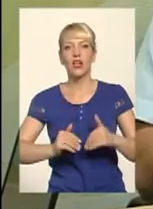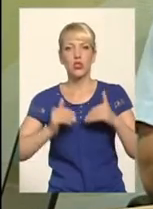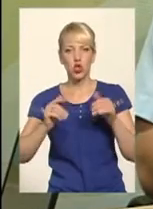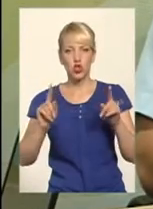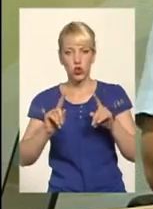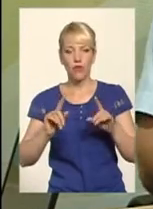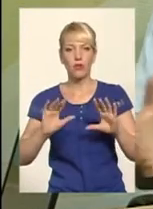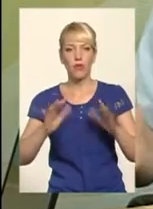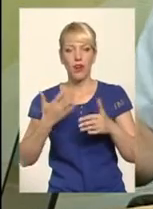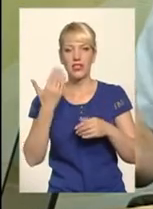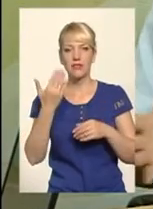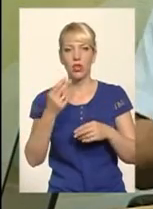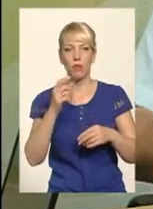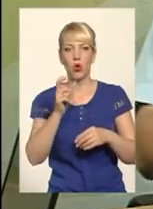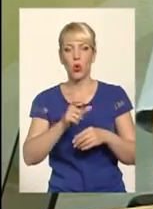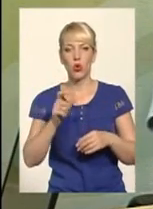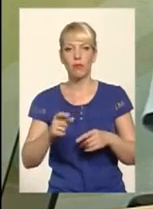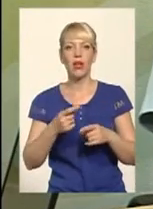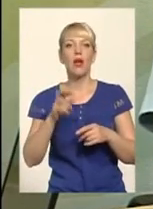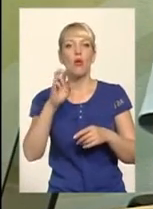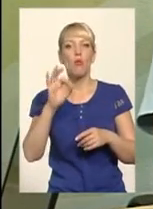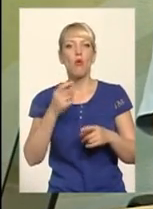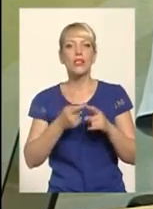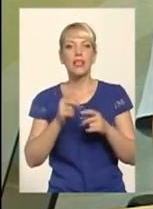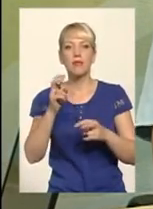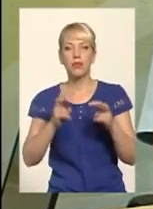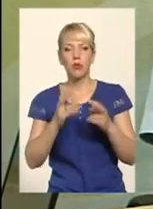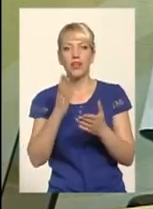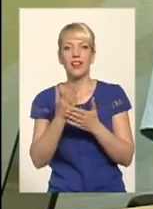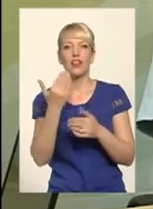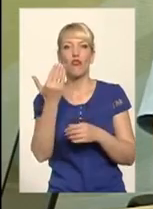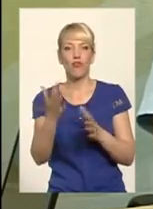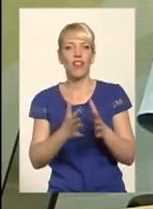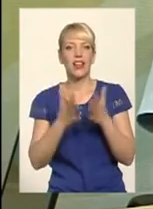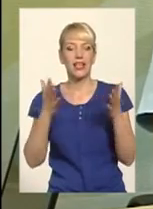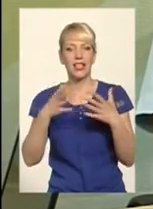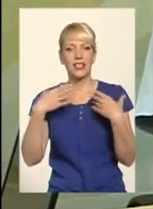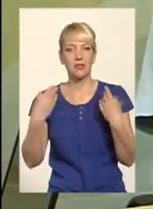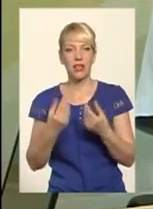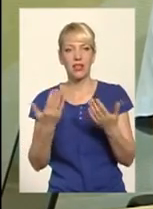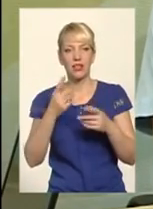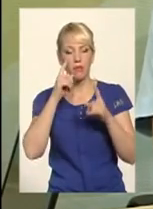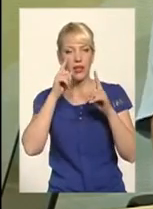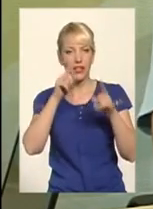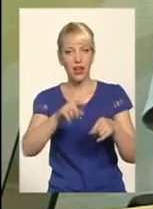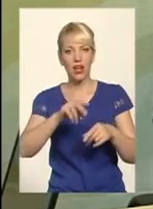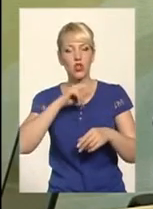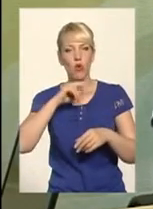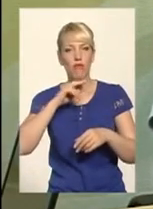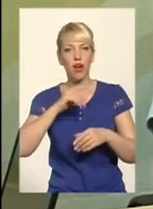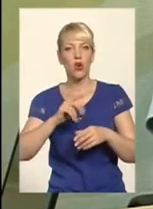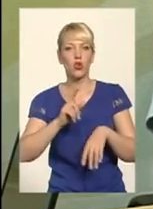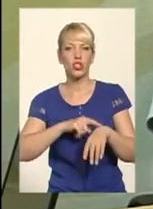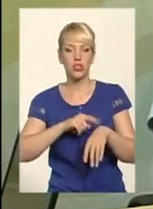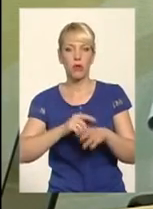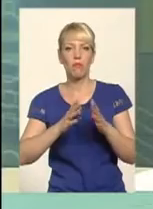людьми твоїми, бо це як твоя сім'я, велика твоя сім'я, де ти, напевне, приділяєш їй більше часу, чим вдома, так? У